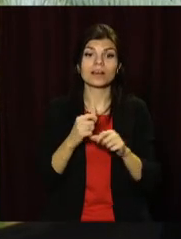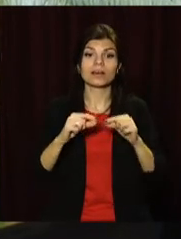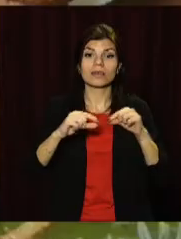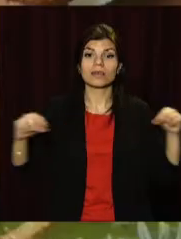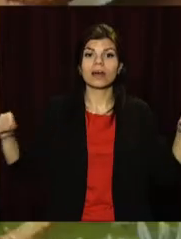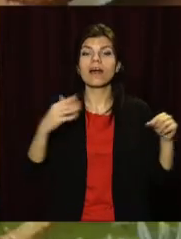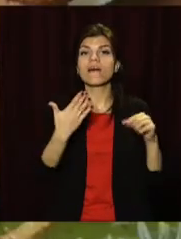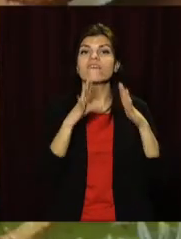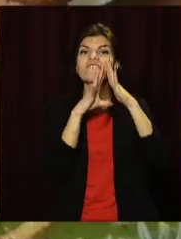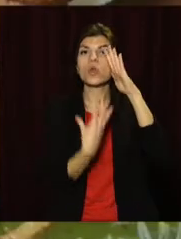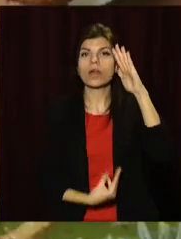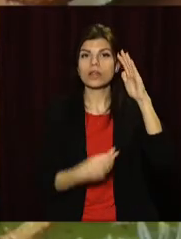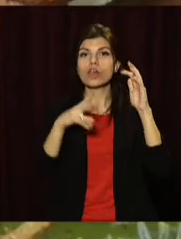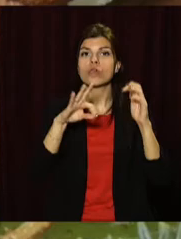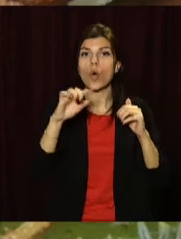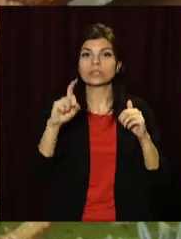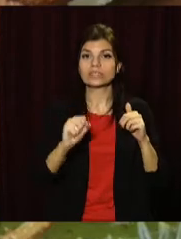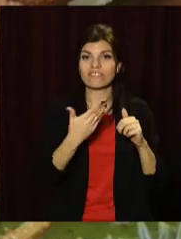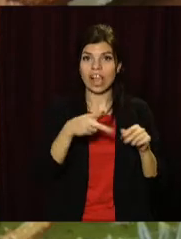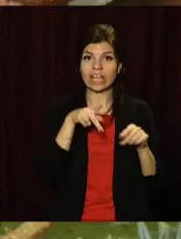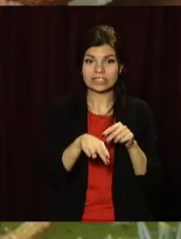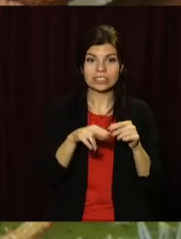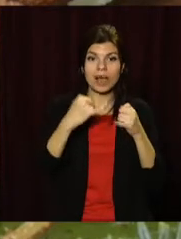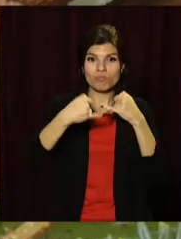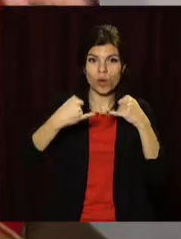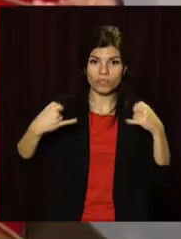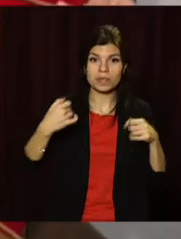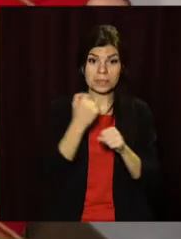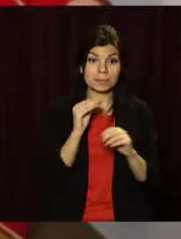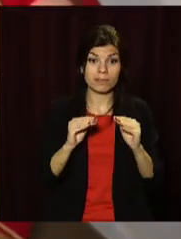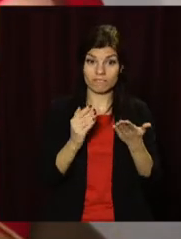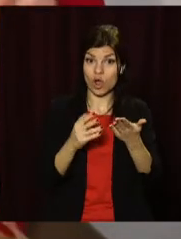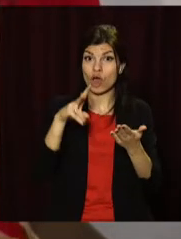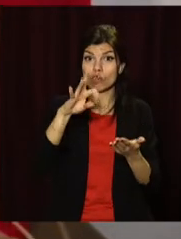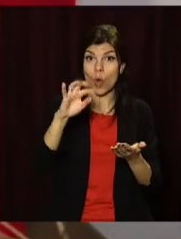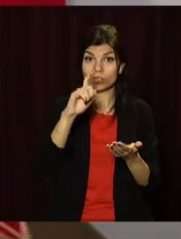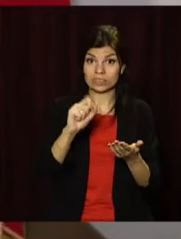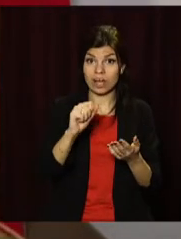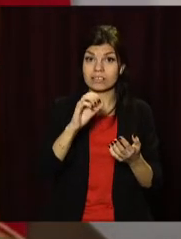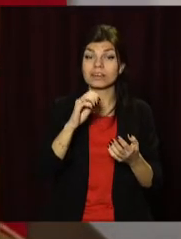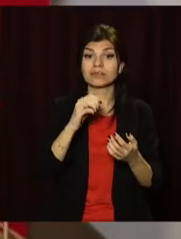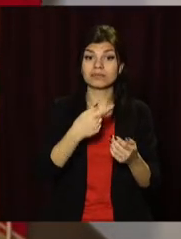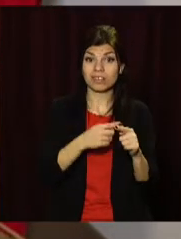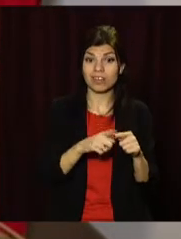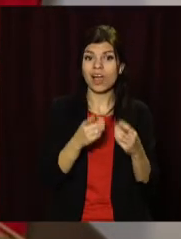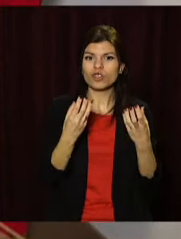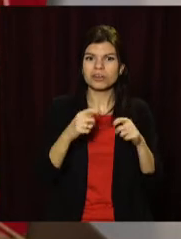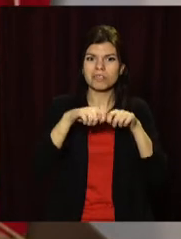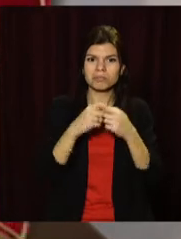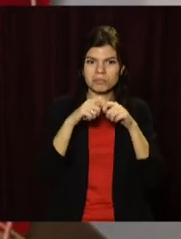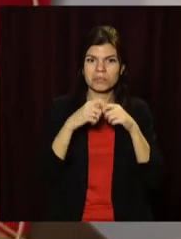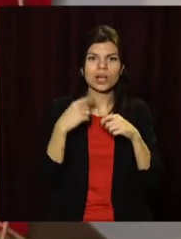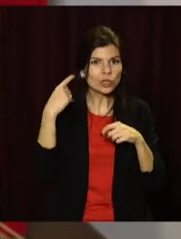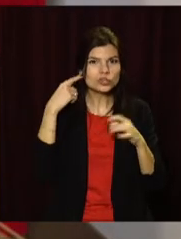дикого винограду, гілки ялинки, секатор, проволоку та декор. Лоза, которую вы сорвали с улицы, она еще хрупкая